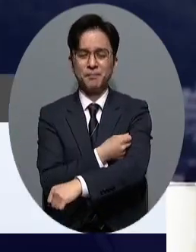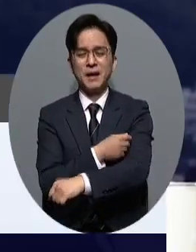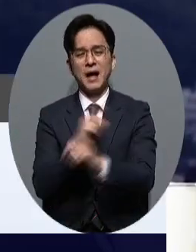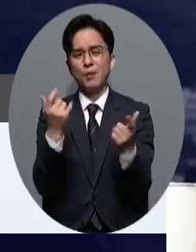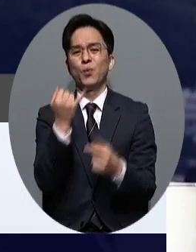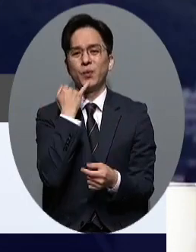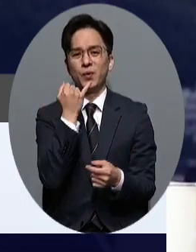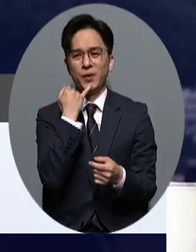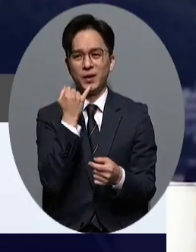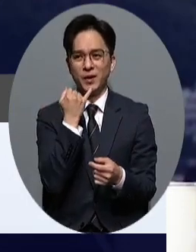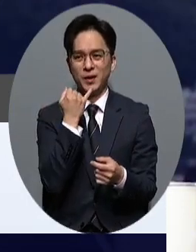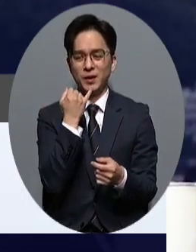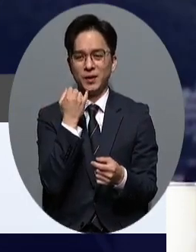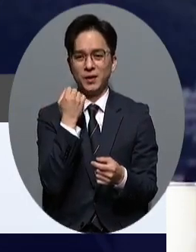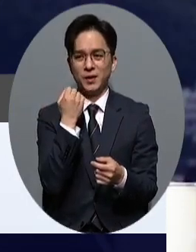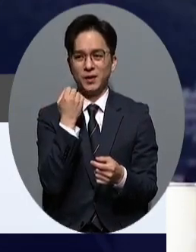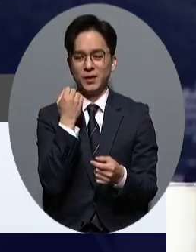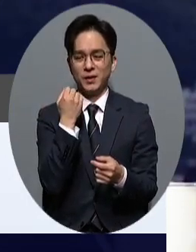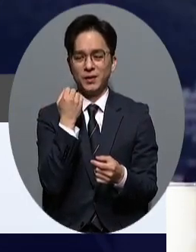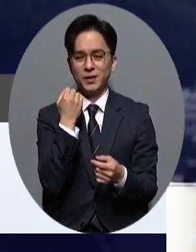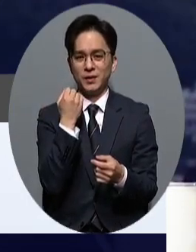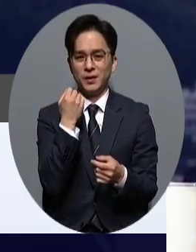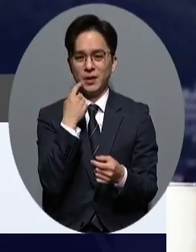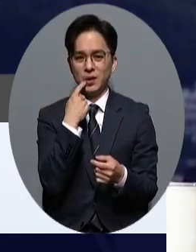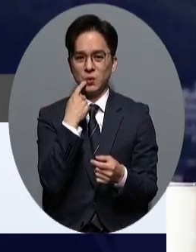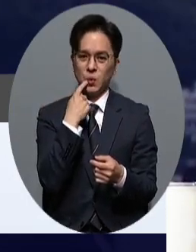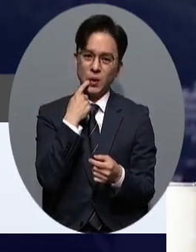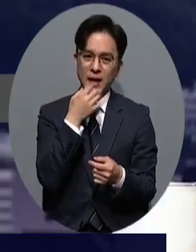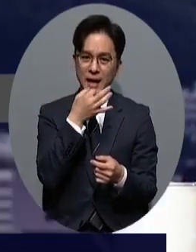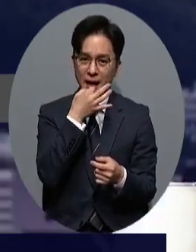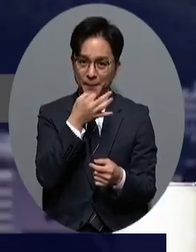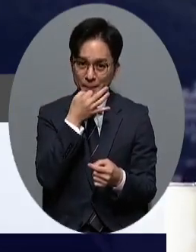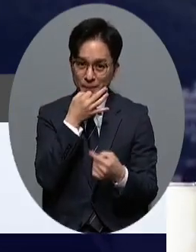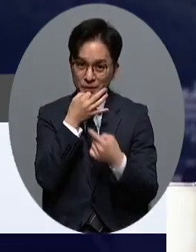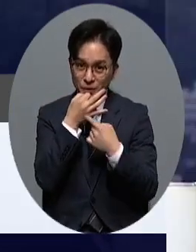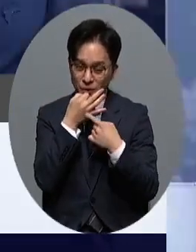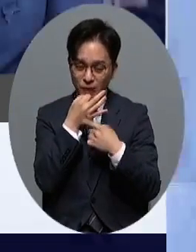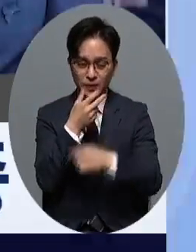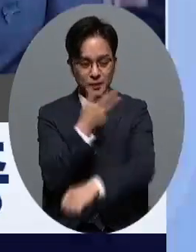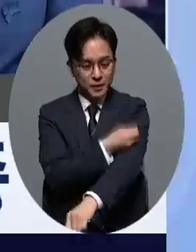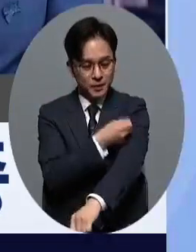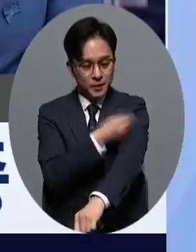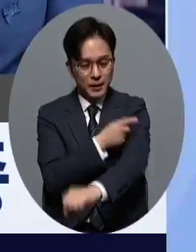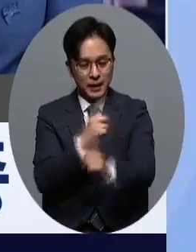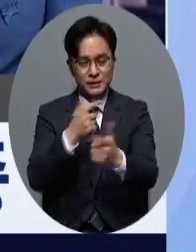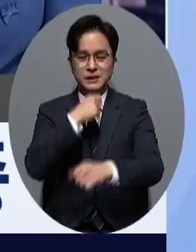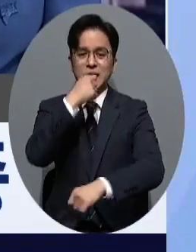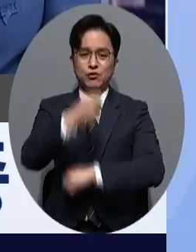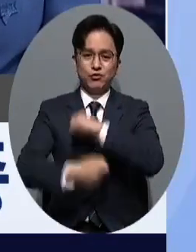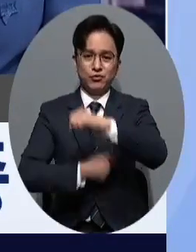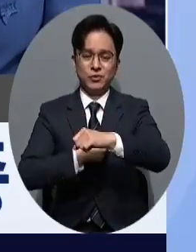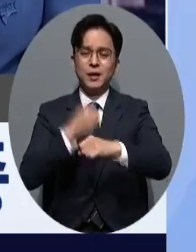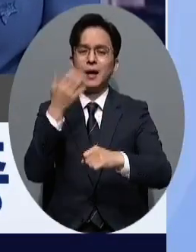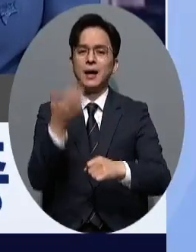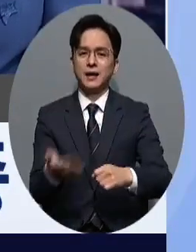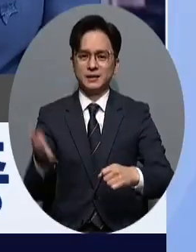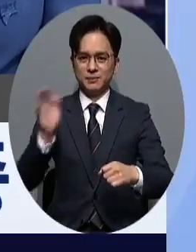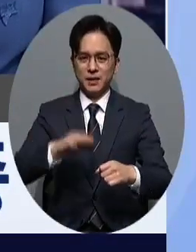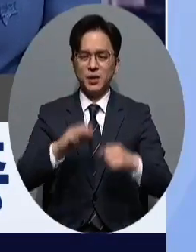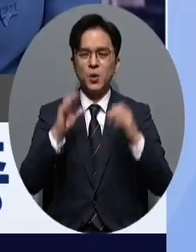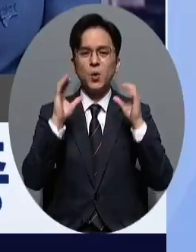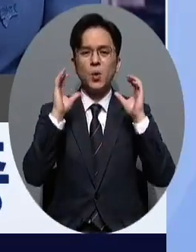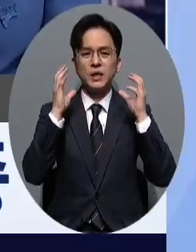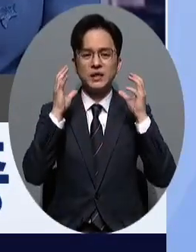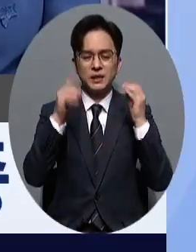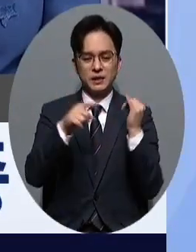분들이 많습니다. 예. 그래서 독감 백신이 자율 접종이듯이 예. 영유아나 65세 이상 고령자들은 임산부들은